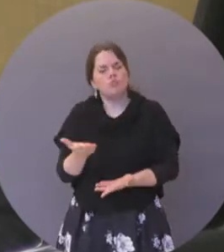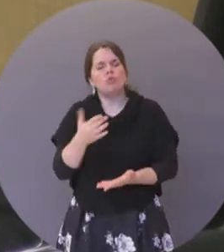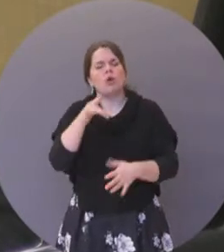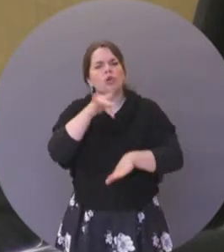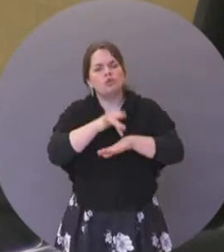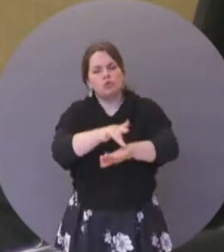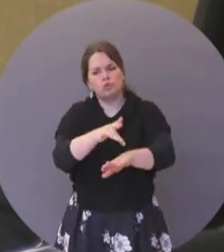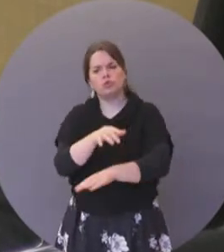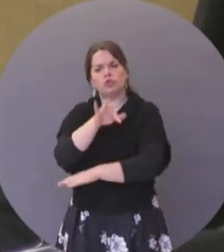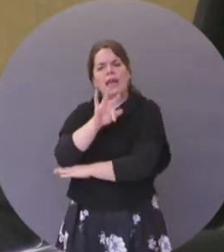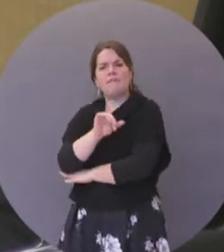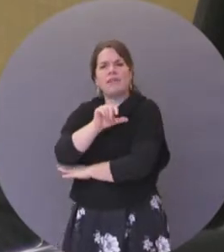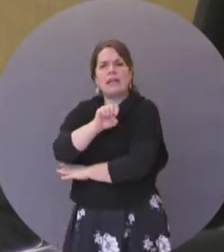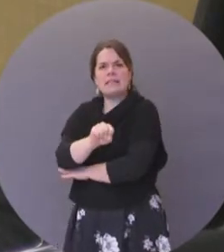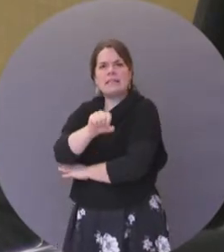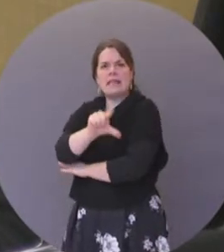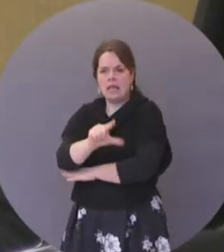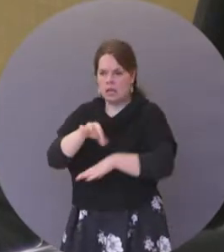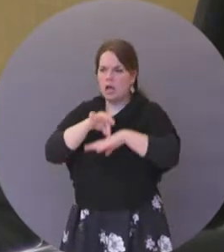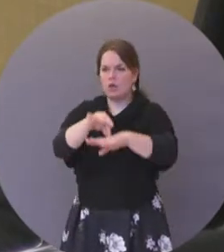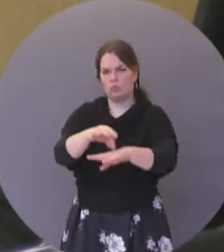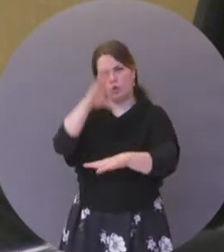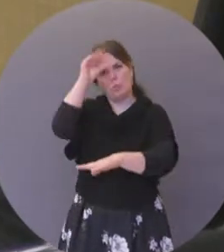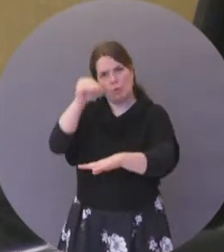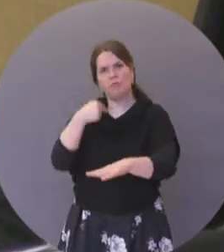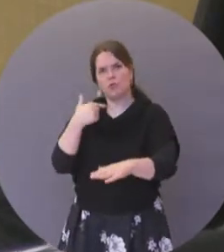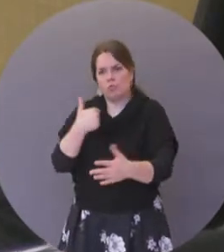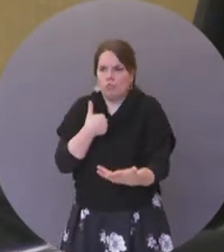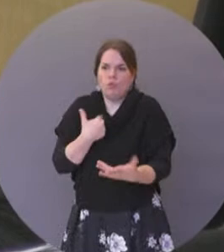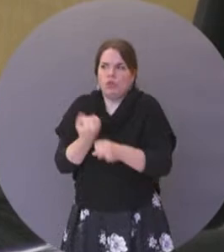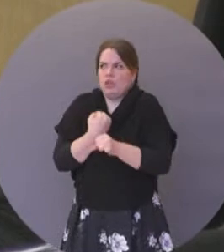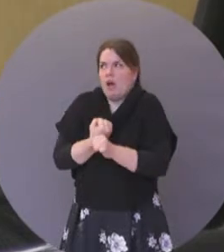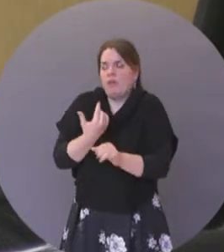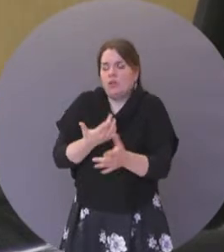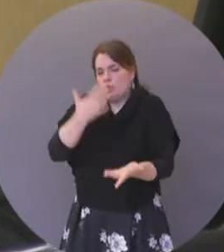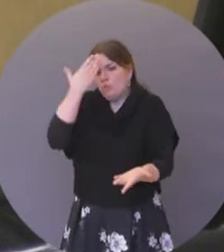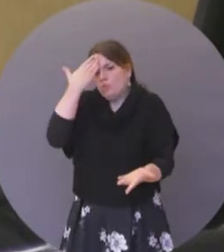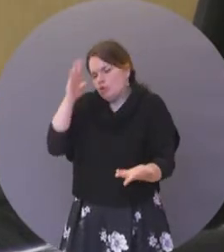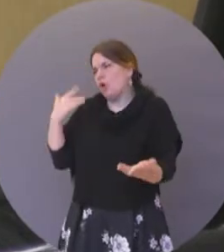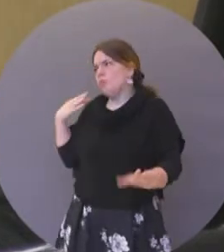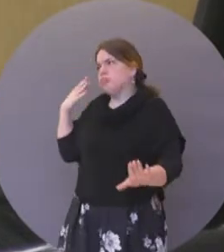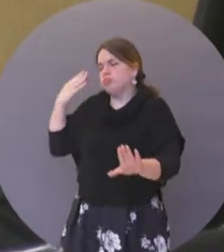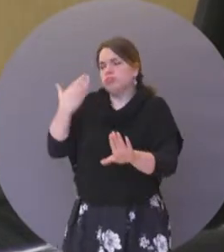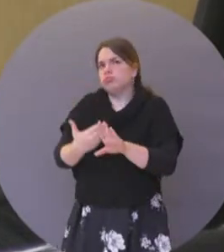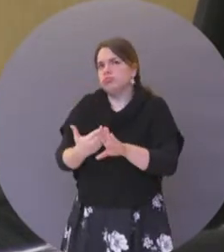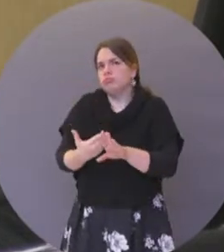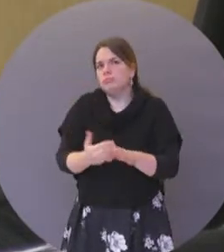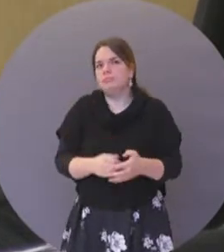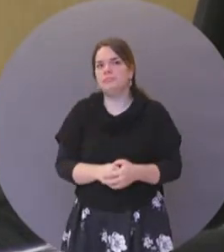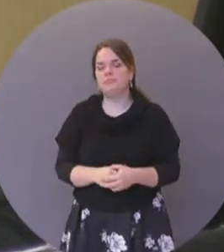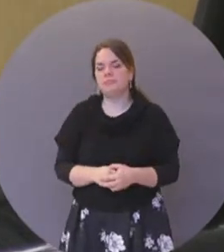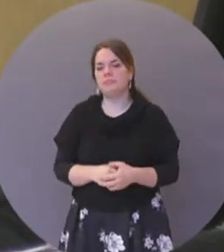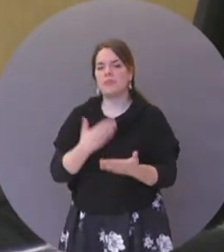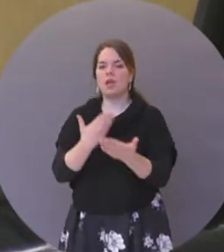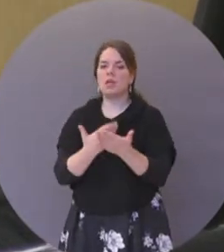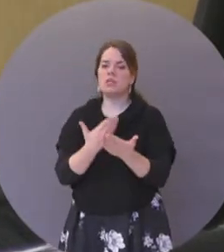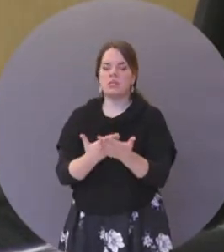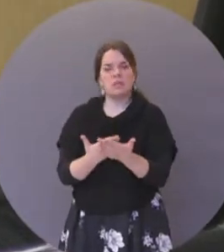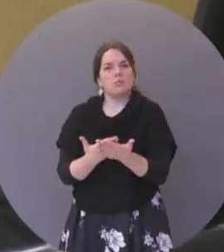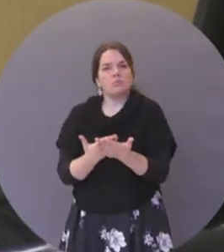dans le cadre du FSL professionnellement à l'époque où je travaillais donc je connais le principe depuis longtemps et je pense que c'est un dispositif qu'il faut